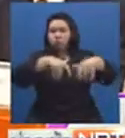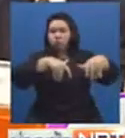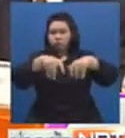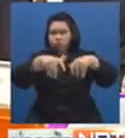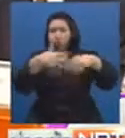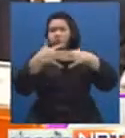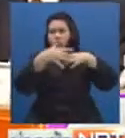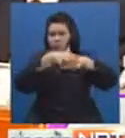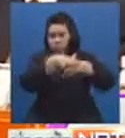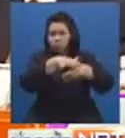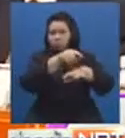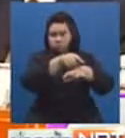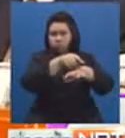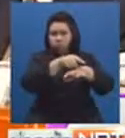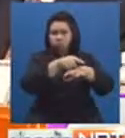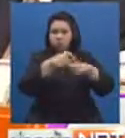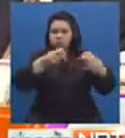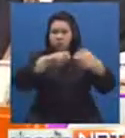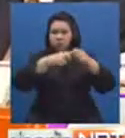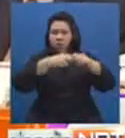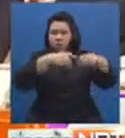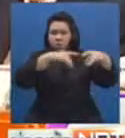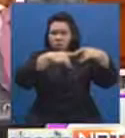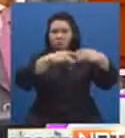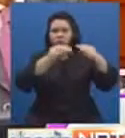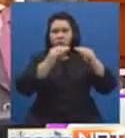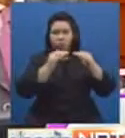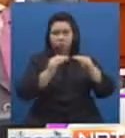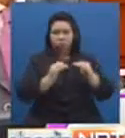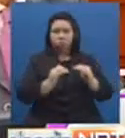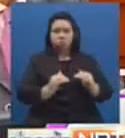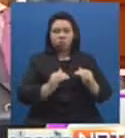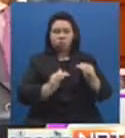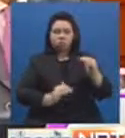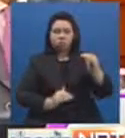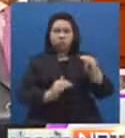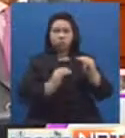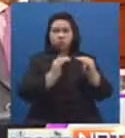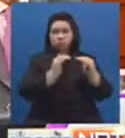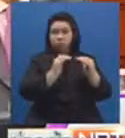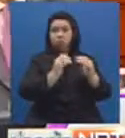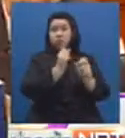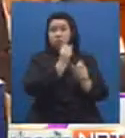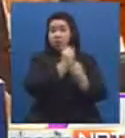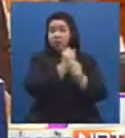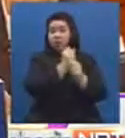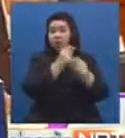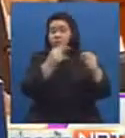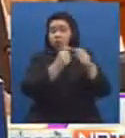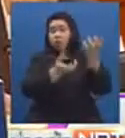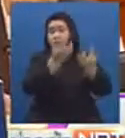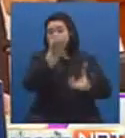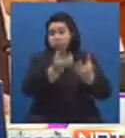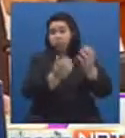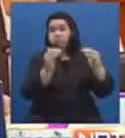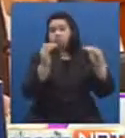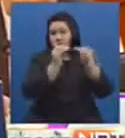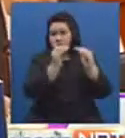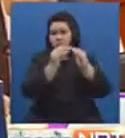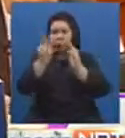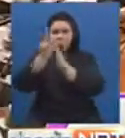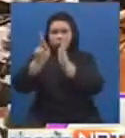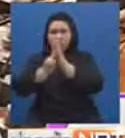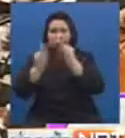ภาคประชาชนลดความขัดแย้งลดความเหลื่อมล้ำสร้างสมดุลระหว่างฝ่ายบริการตุลาการและนิติบัญญัติ